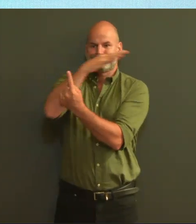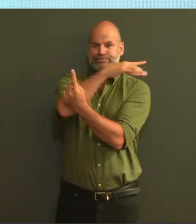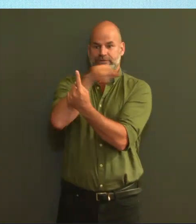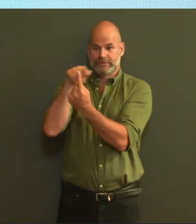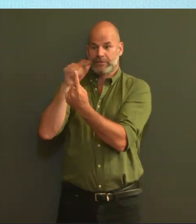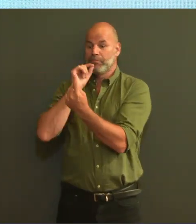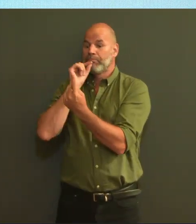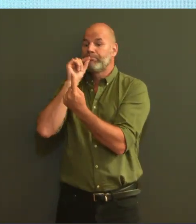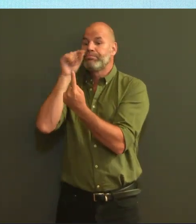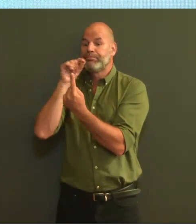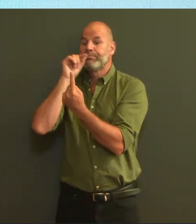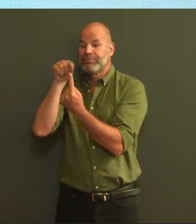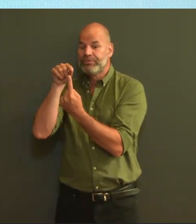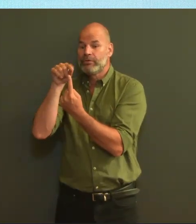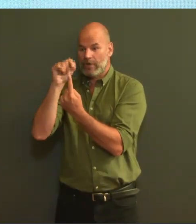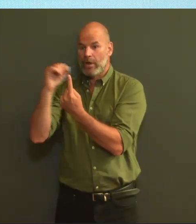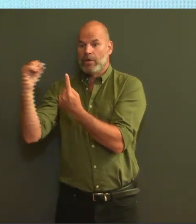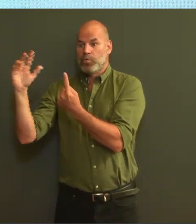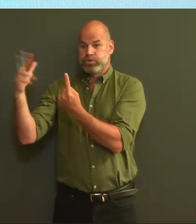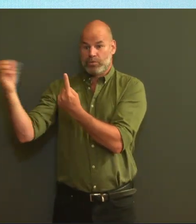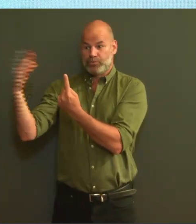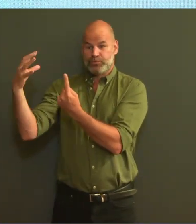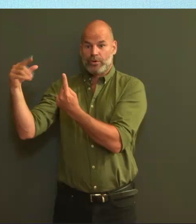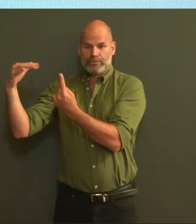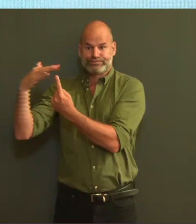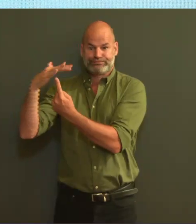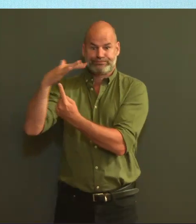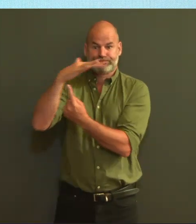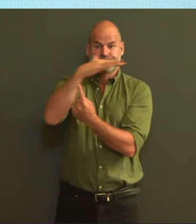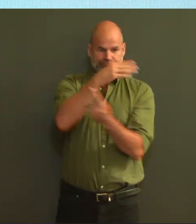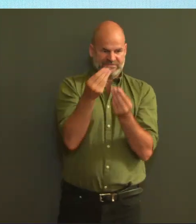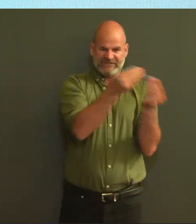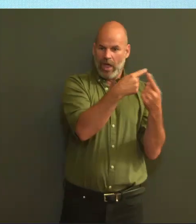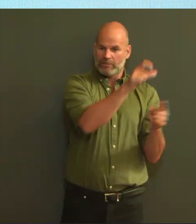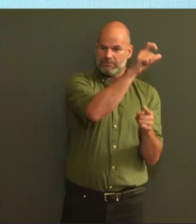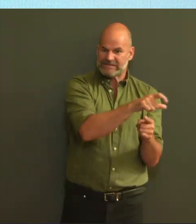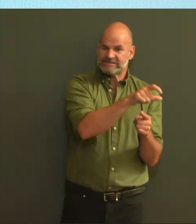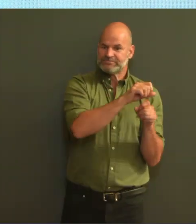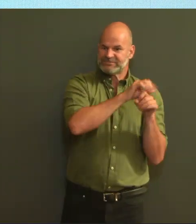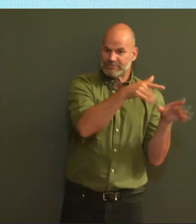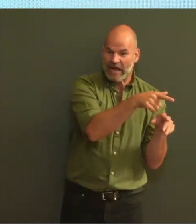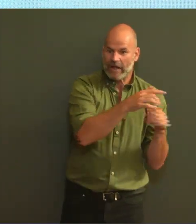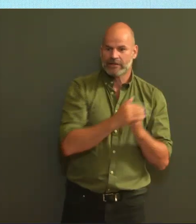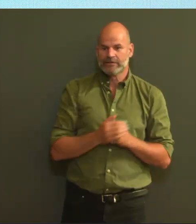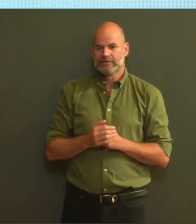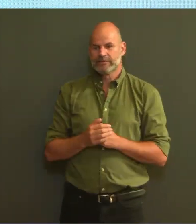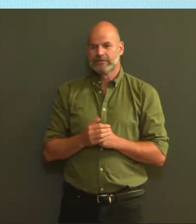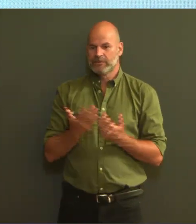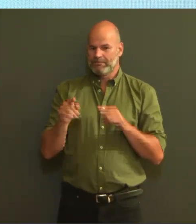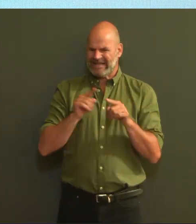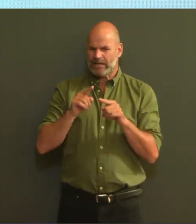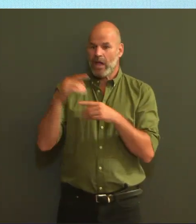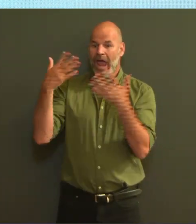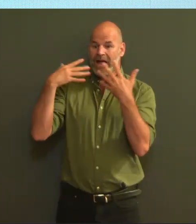kan bijvoorbeeld op een iets lagere stand gezet worden of eerder naar een muur of een hoek gericht worden in plaats van rechtstreeks op de personen